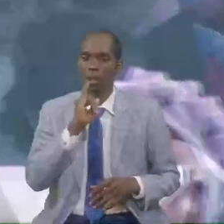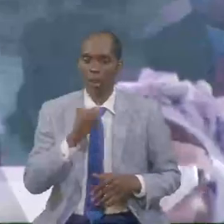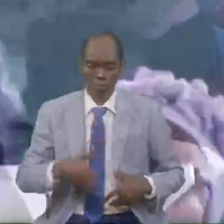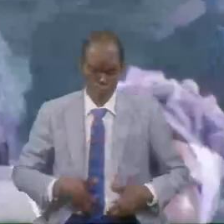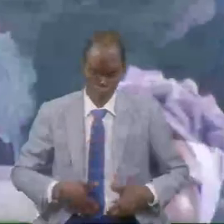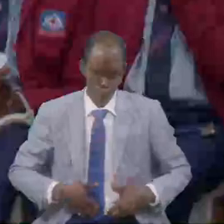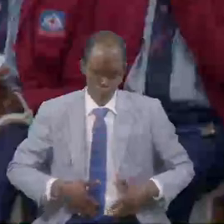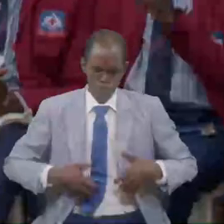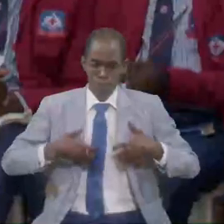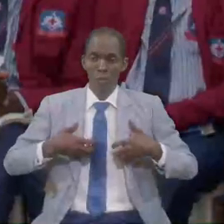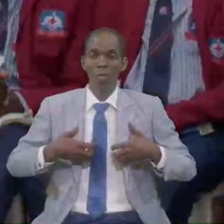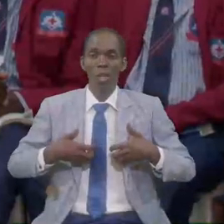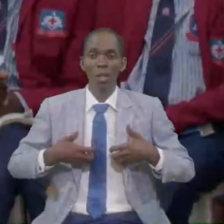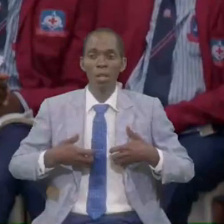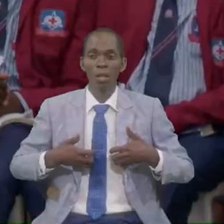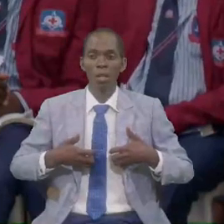Si votre attitude est